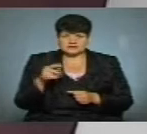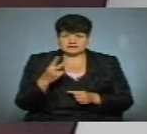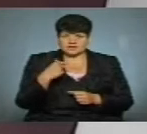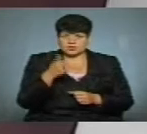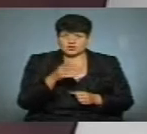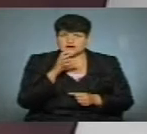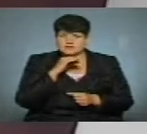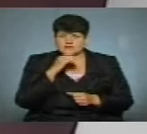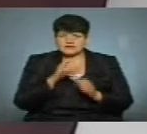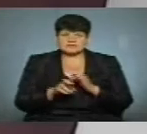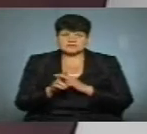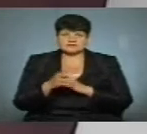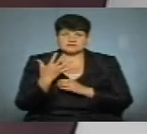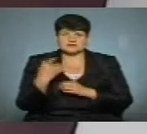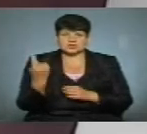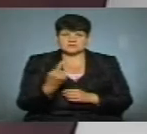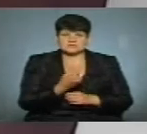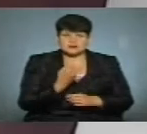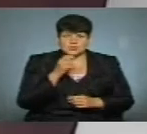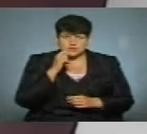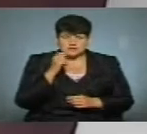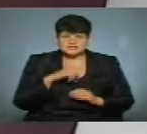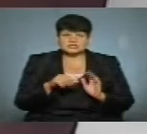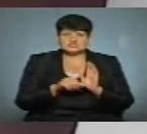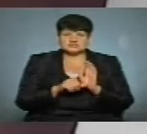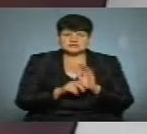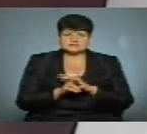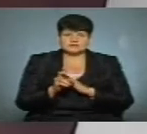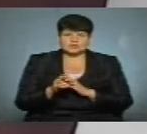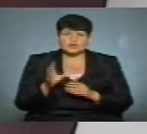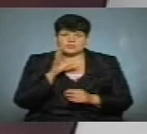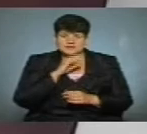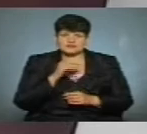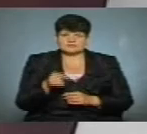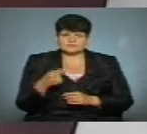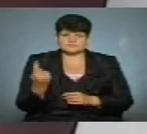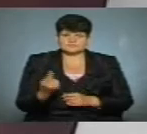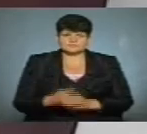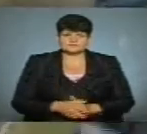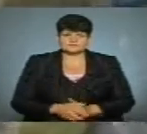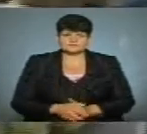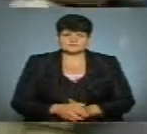2 років грабували церкви у 5 областях України, зокрема 6 храмів обікрали на Тернопільщині.